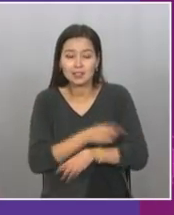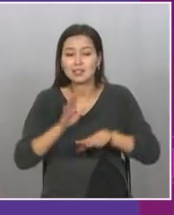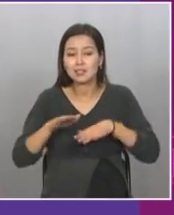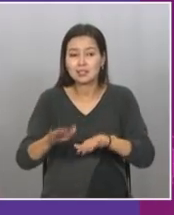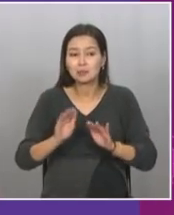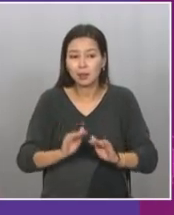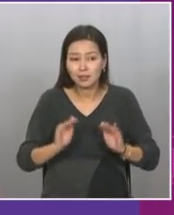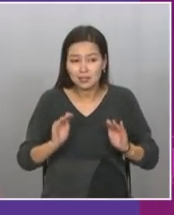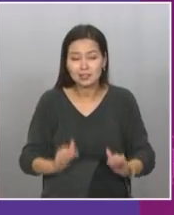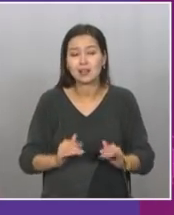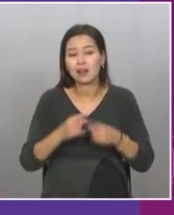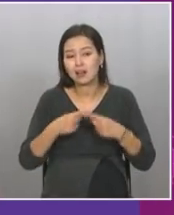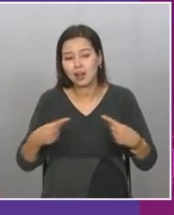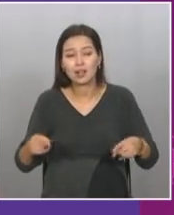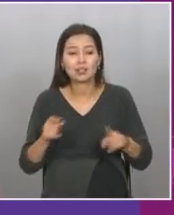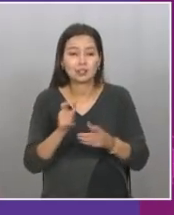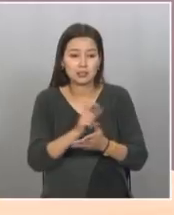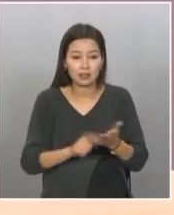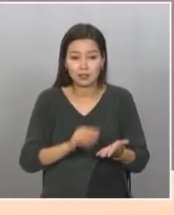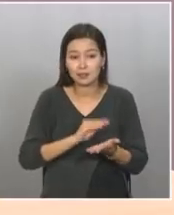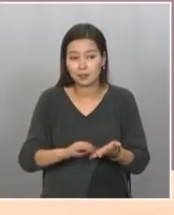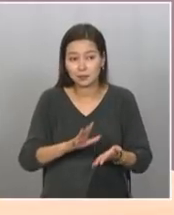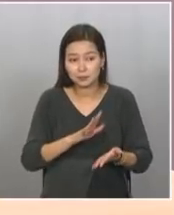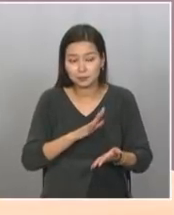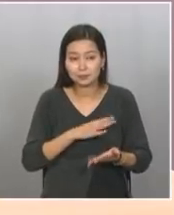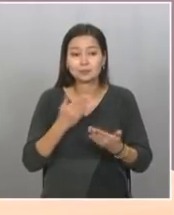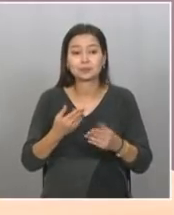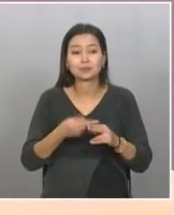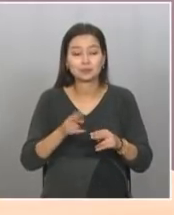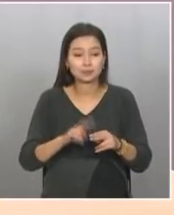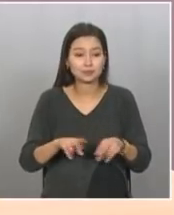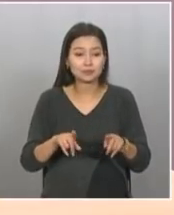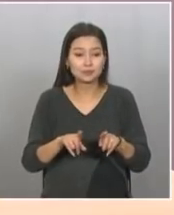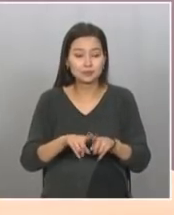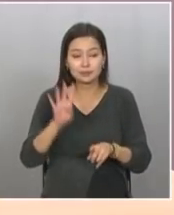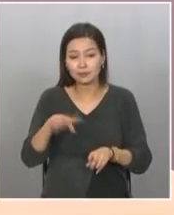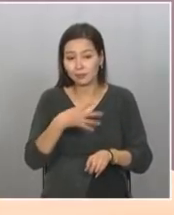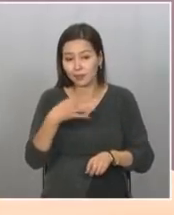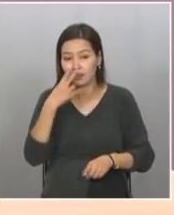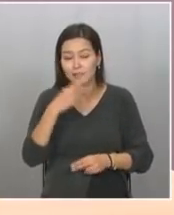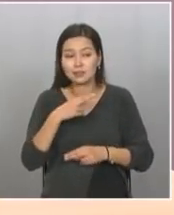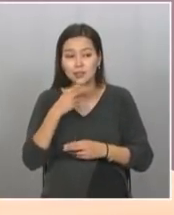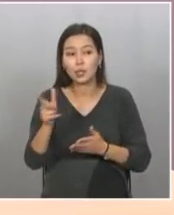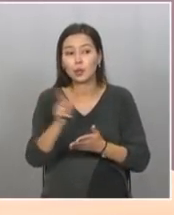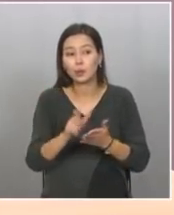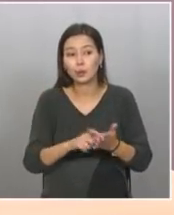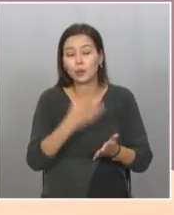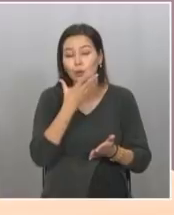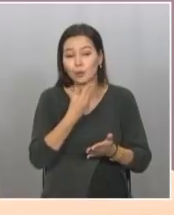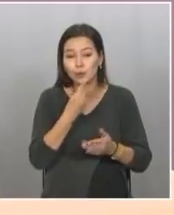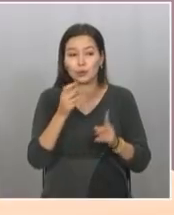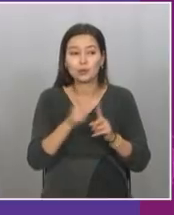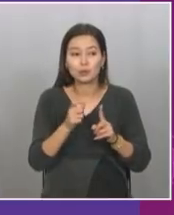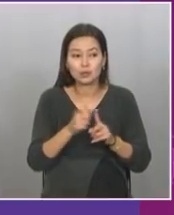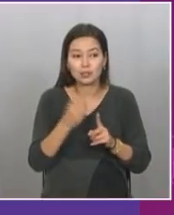және тағы басқа жыр жинақтары бар. Тапсырмаға назар аударайық. Өлеңдегі көркем сөздерді теріп